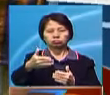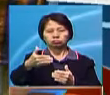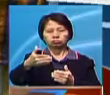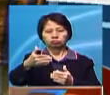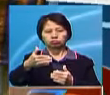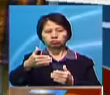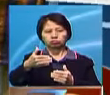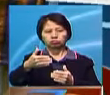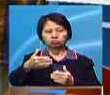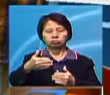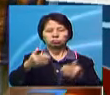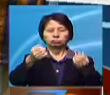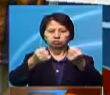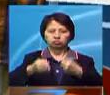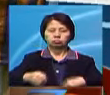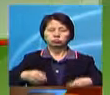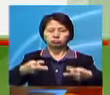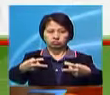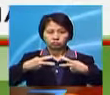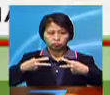akhir.